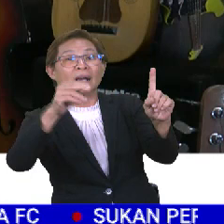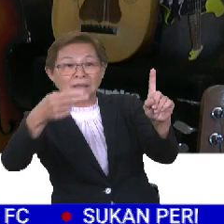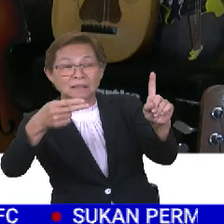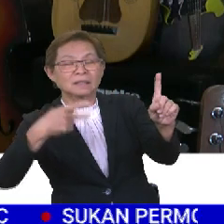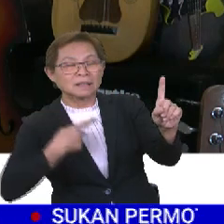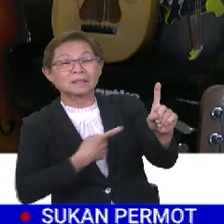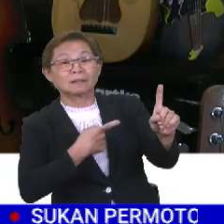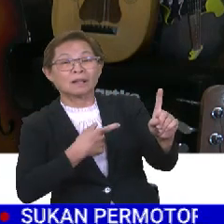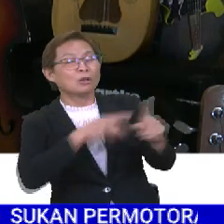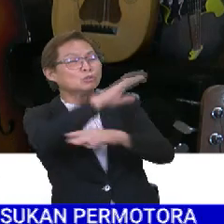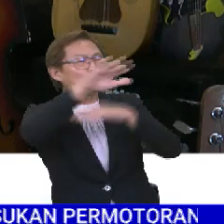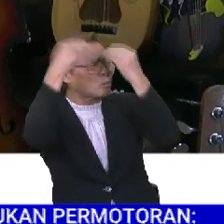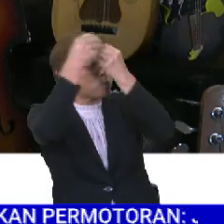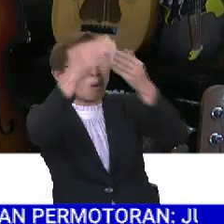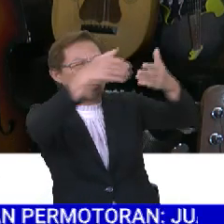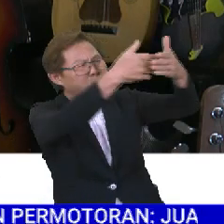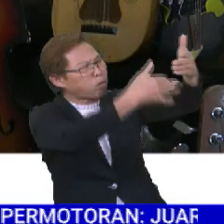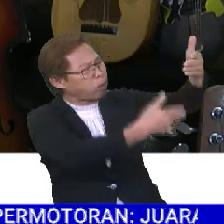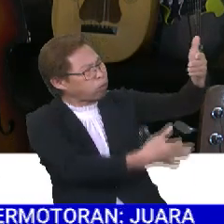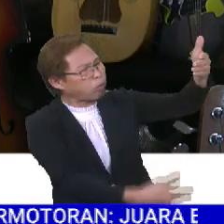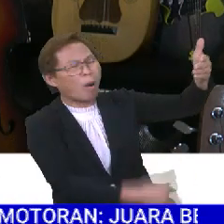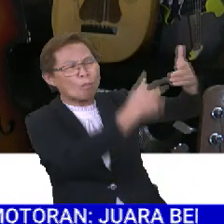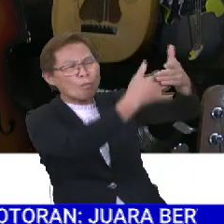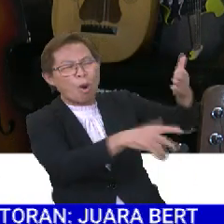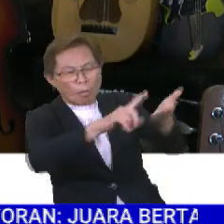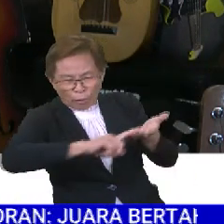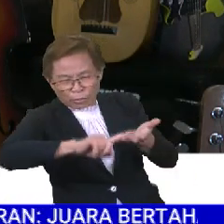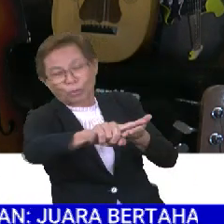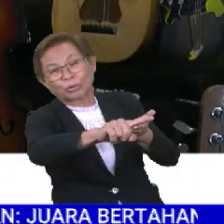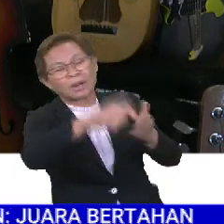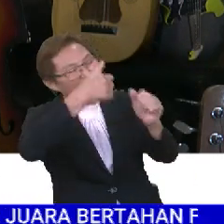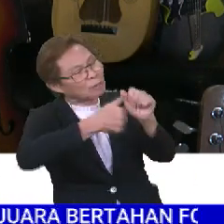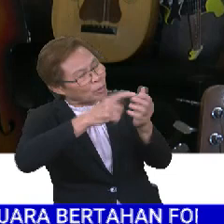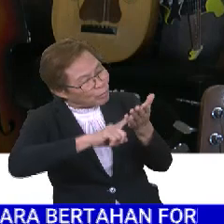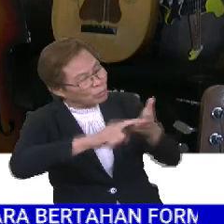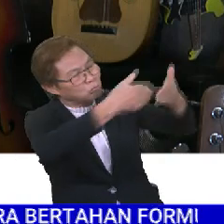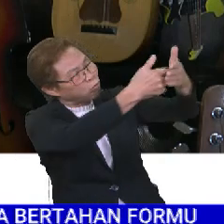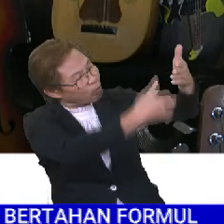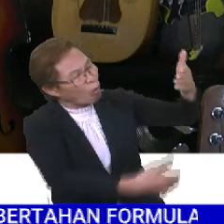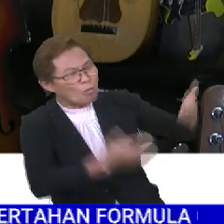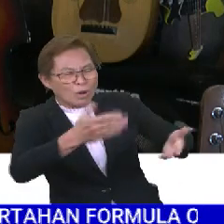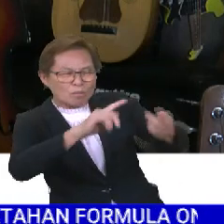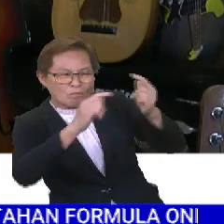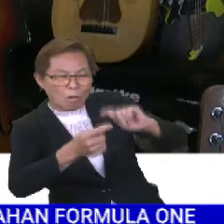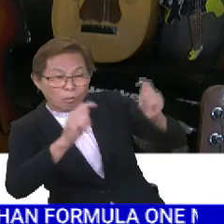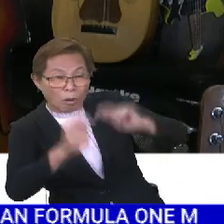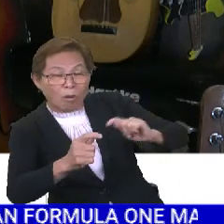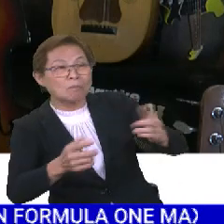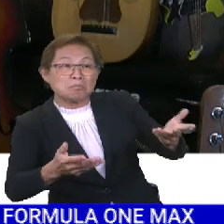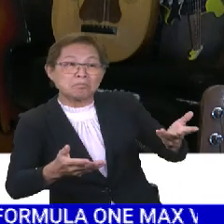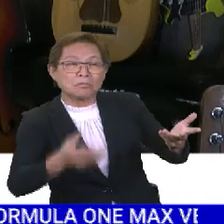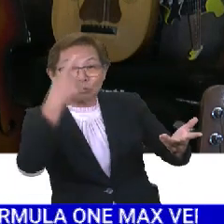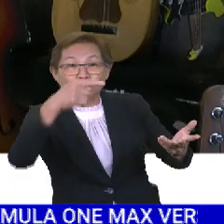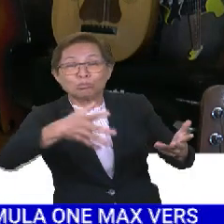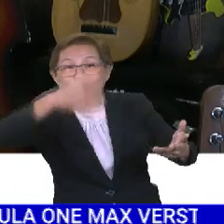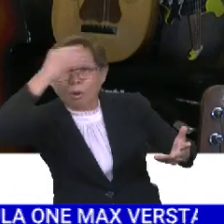letak segala maklumat apa yang akan berlaku next minggu. Setiap minggu kita mungkin ada perubahan, jadi